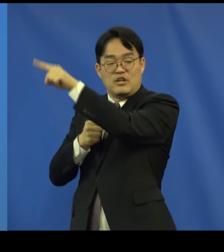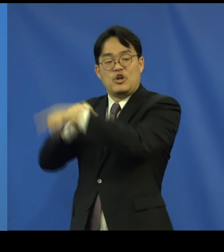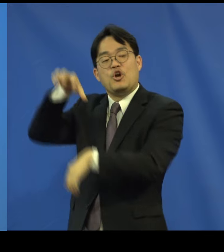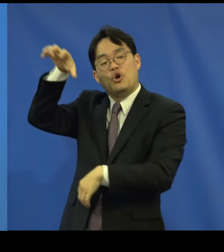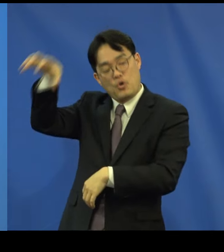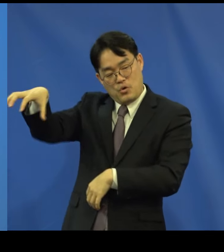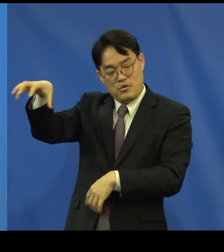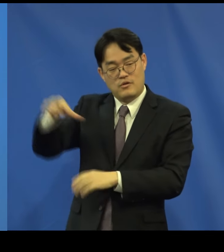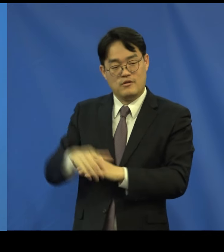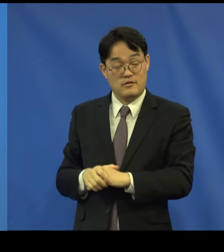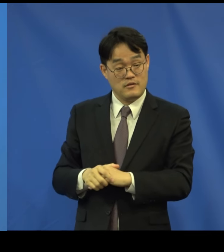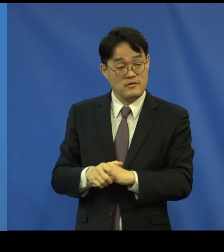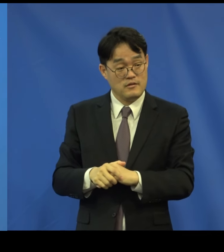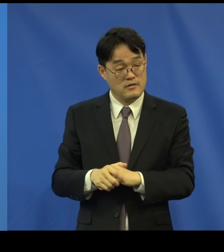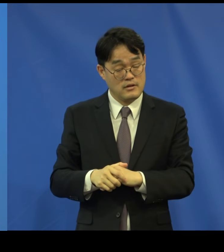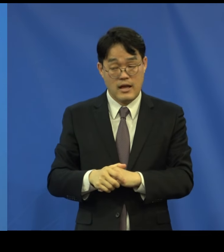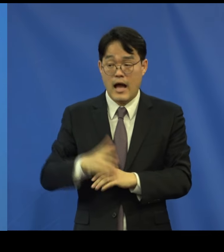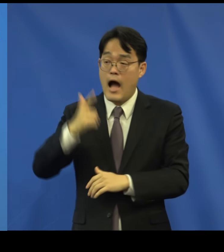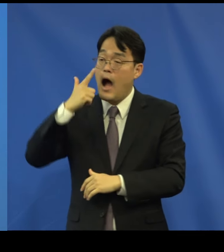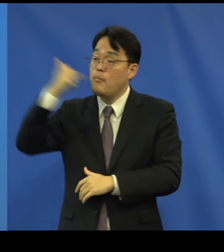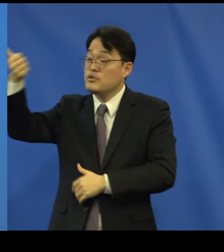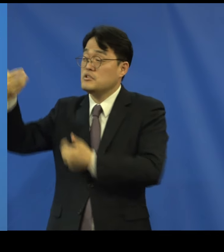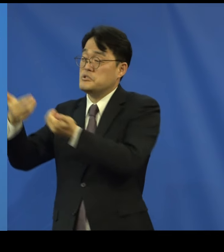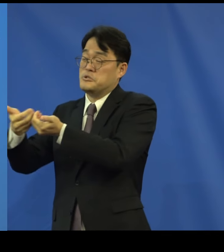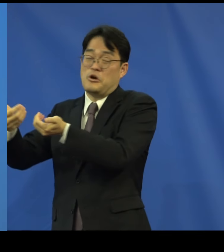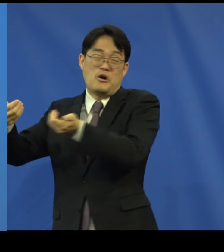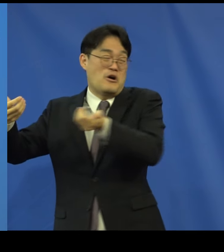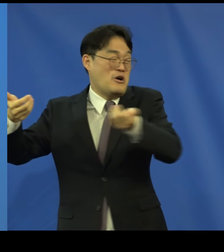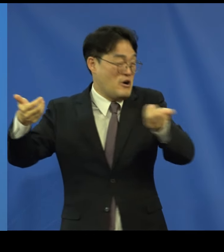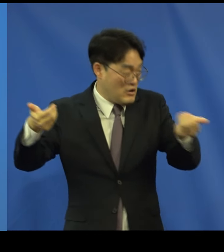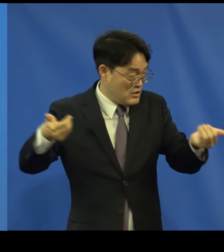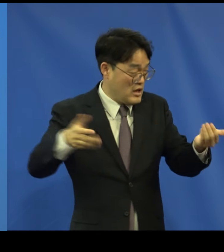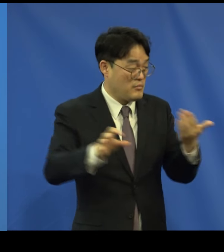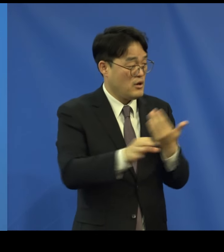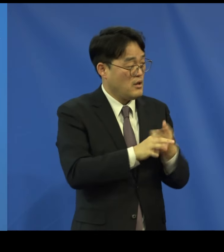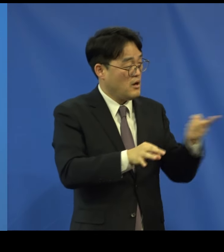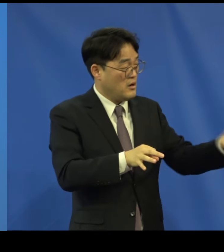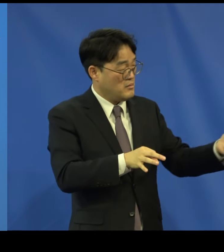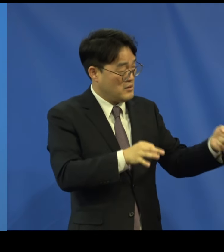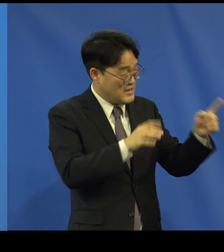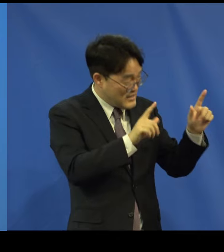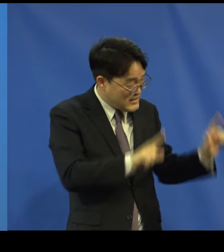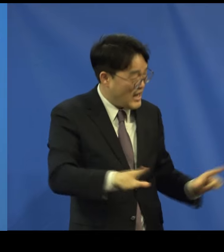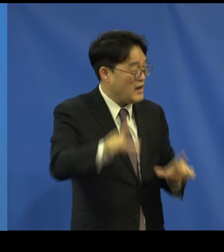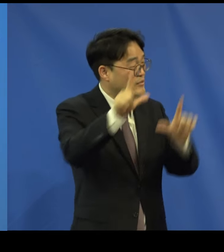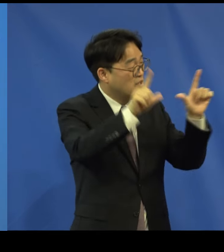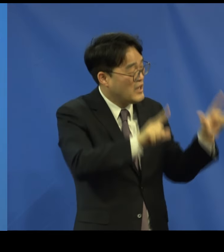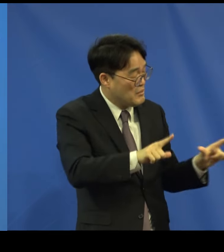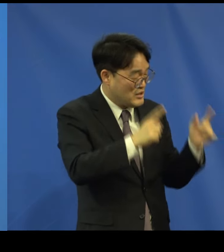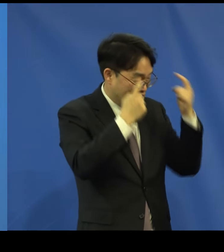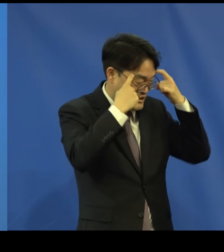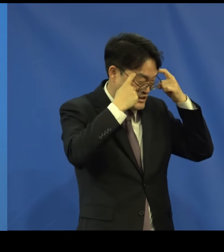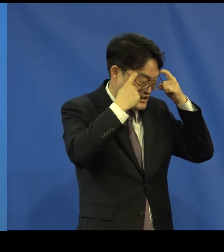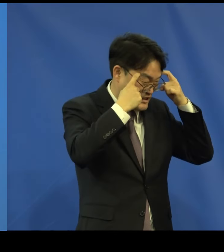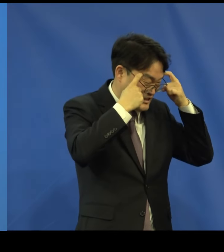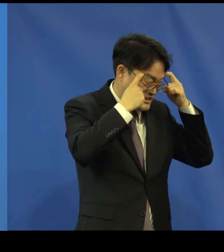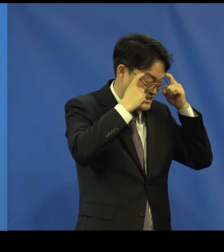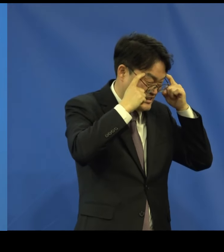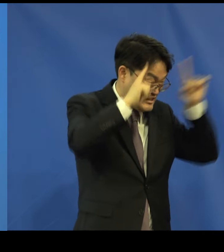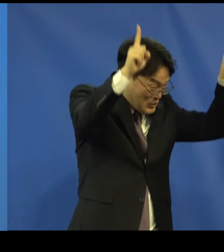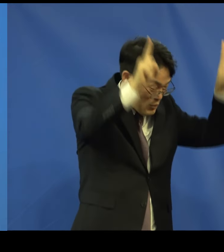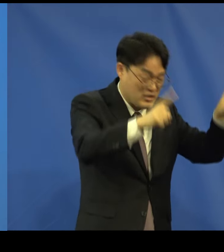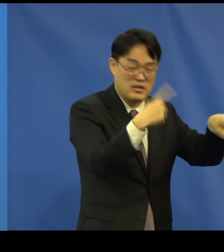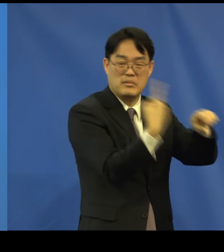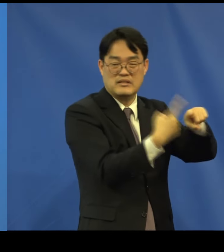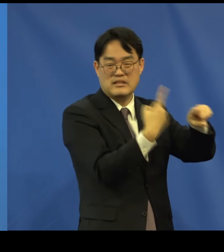아버지를 떠난 이후에 인생의 삶은 지옥과 같은, 신락원, 그 에덴에서 쫓겨난 그 위에 인생은 생지옥과